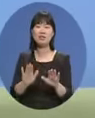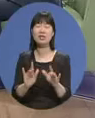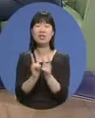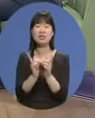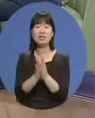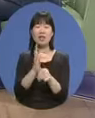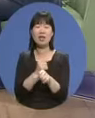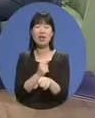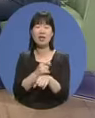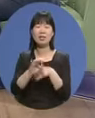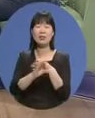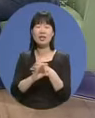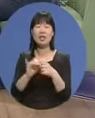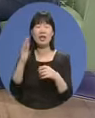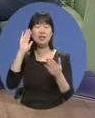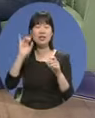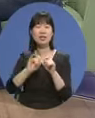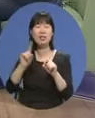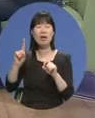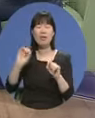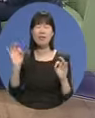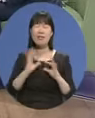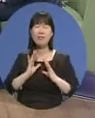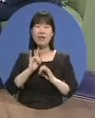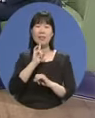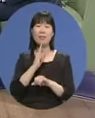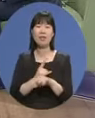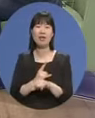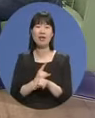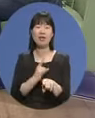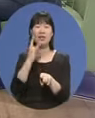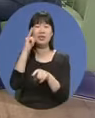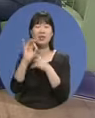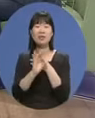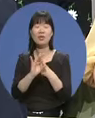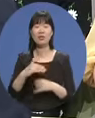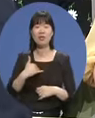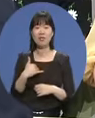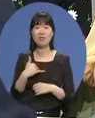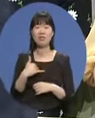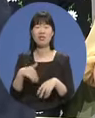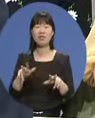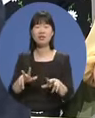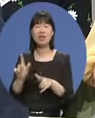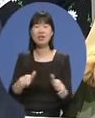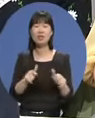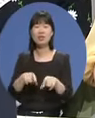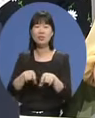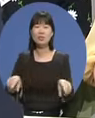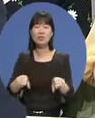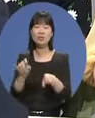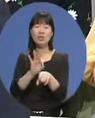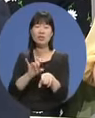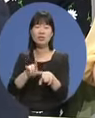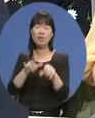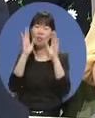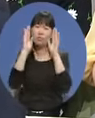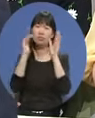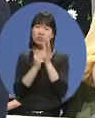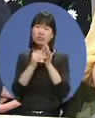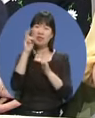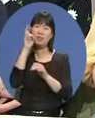실제로 해보면 학생들이 대부분은 깜짝 놀랍니다. 왜냐하면 나는 하루에 보통 한 10시간 정도 공부한 것